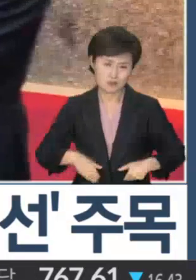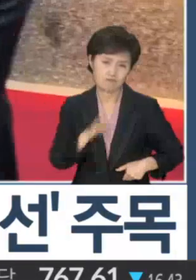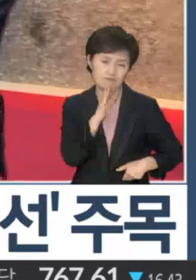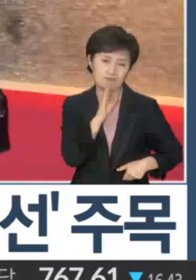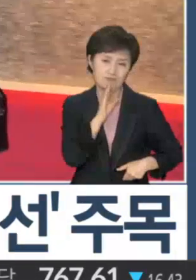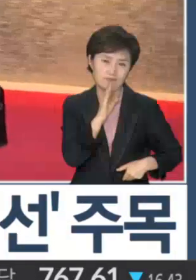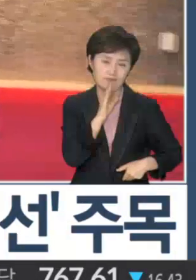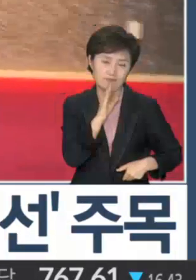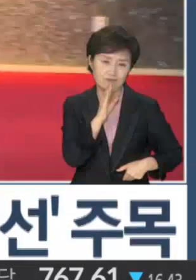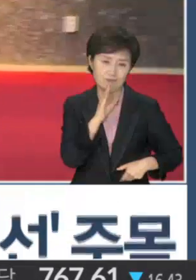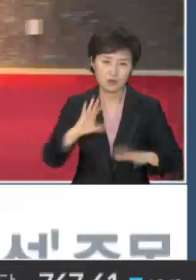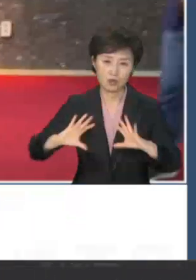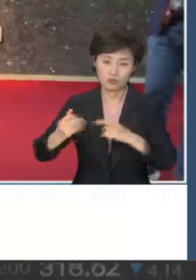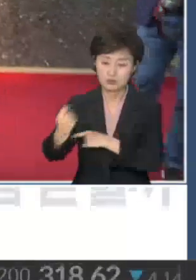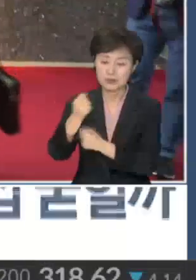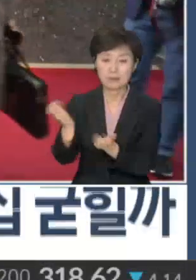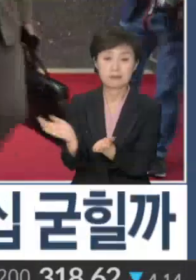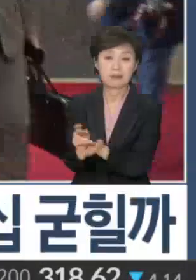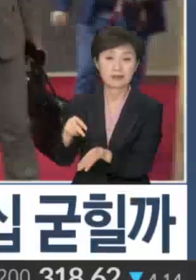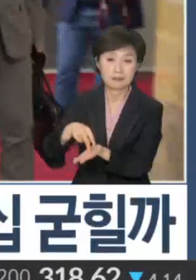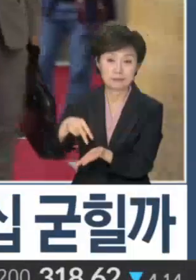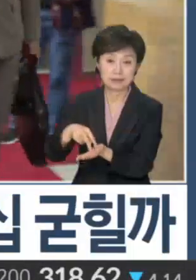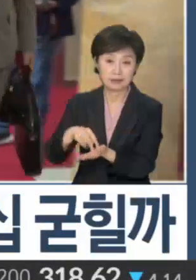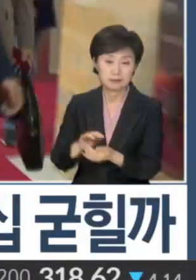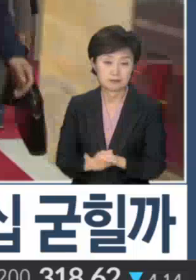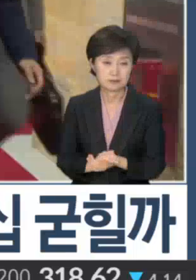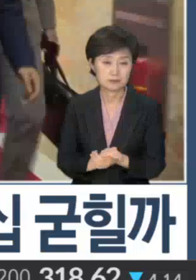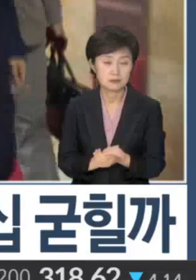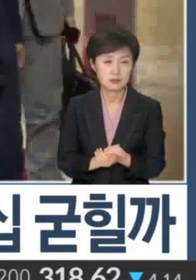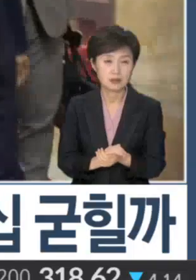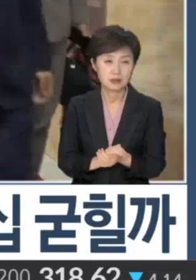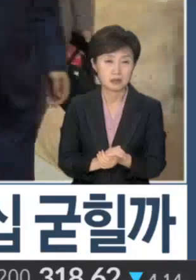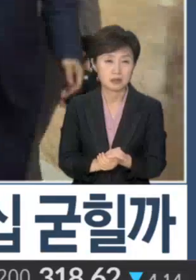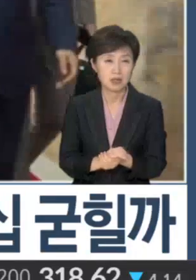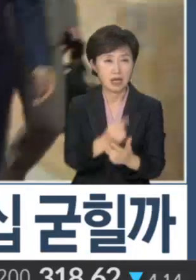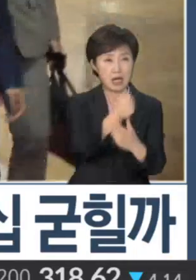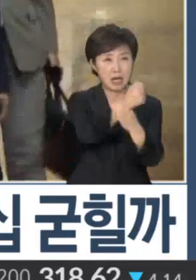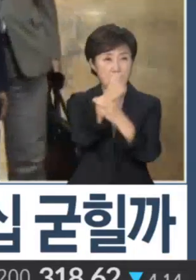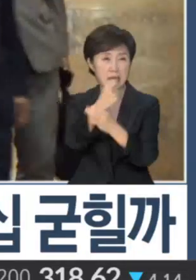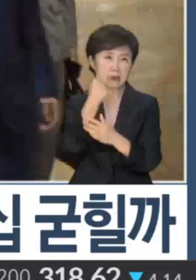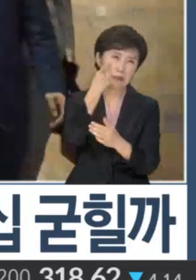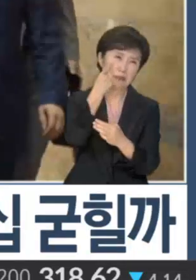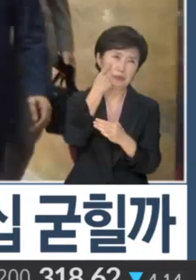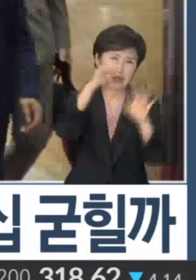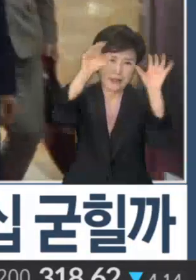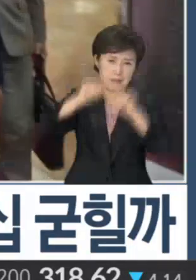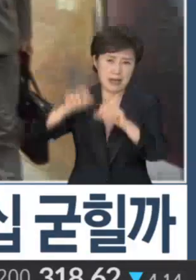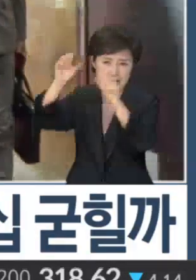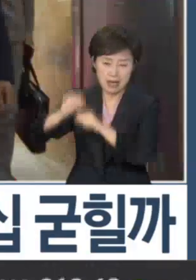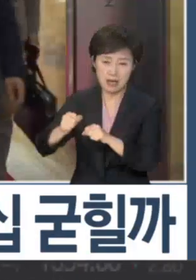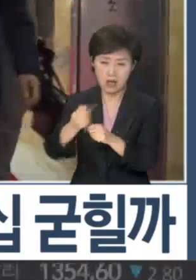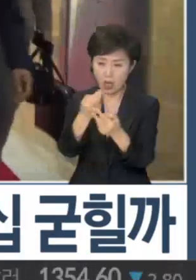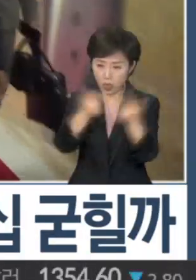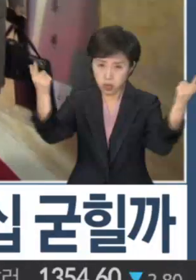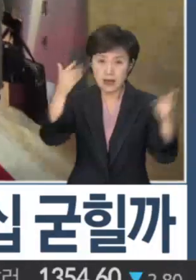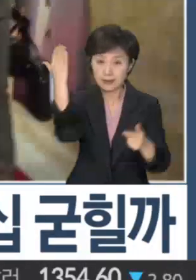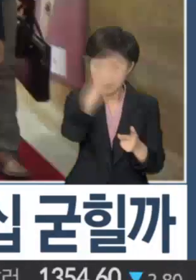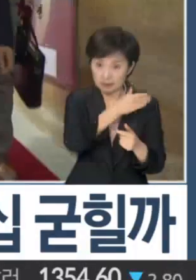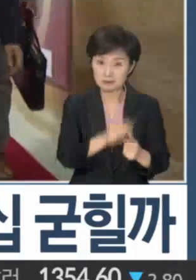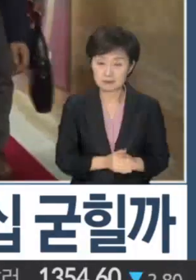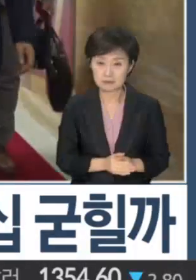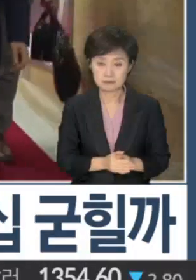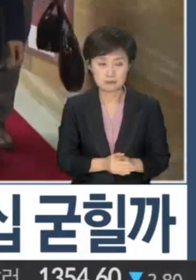합니다. 국민의힘이 정쟁 요소가 섞인 현수막을 내려놓겠다고 선언해서 아마 다 철거가 돼 있는 상태일 텐데요.